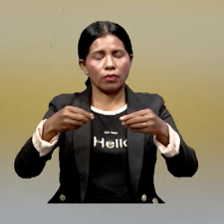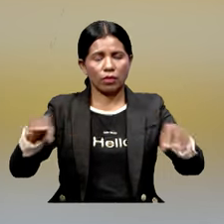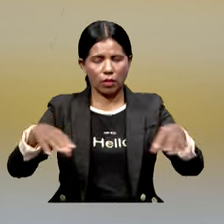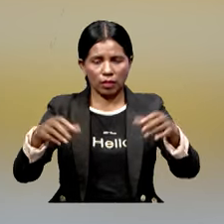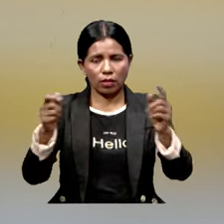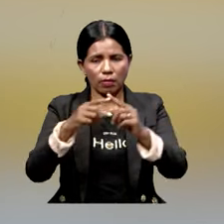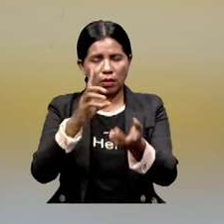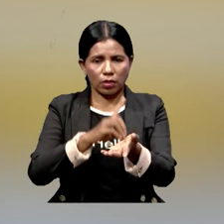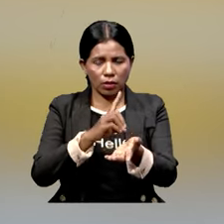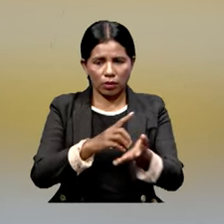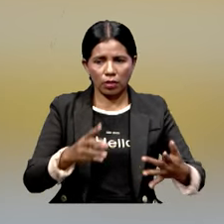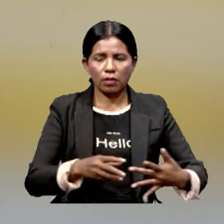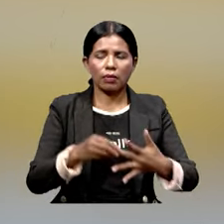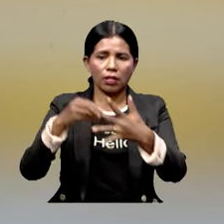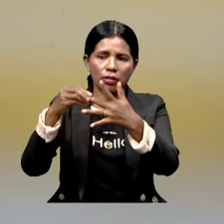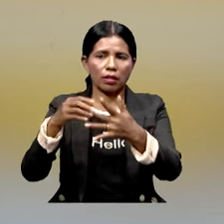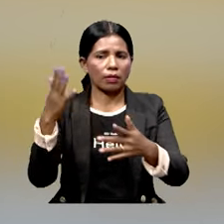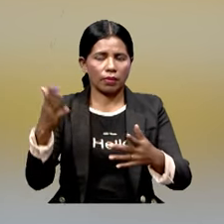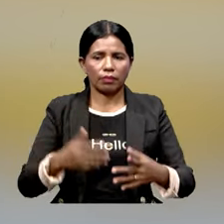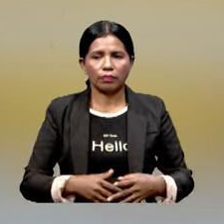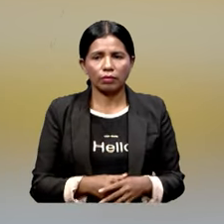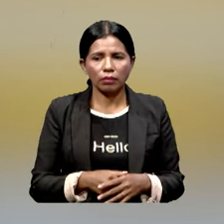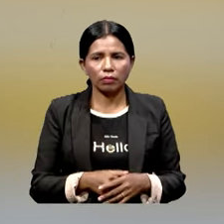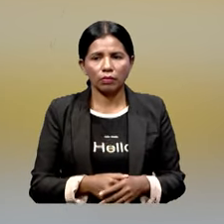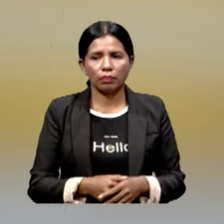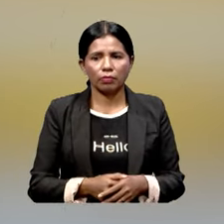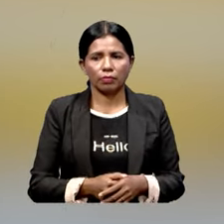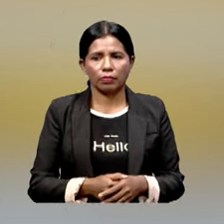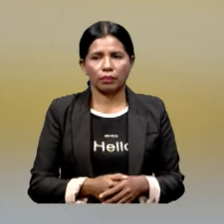serviço ba mediku spesialista refere. Santina de Jesus, Tito Silva, GMN.